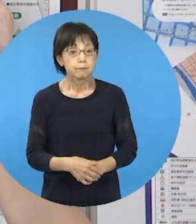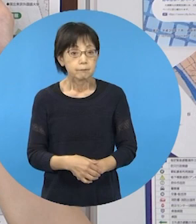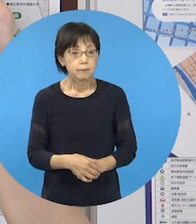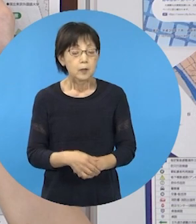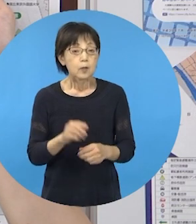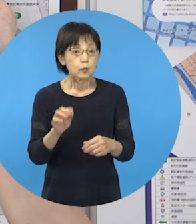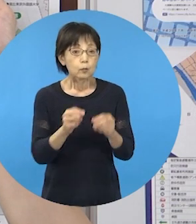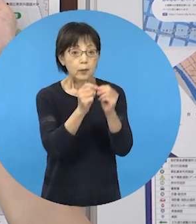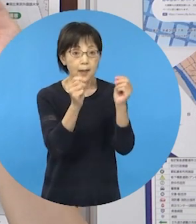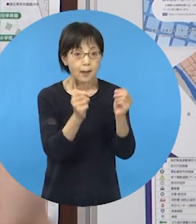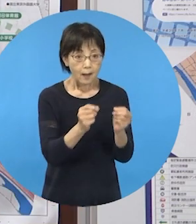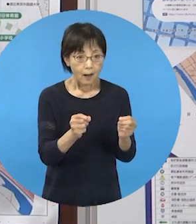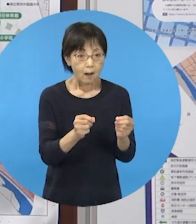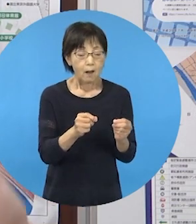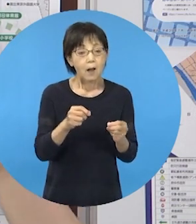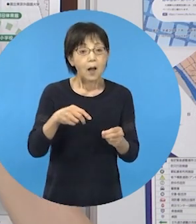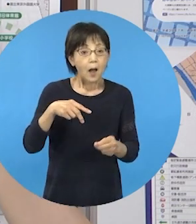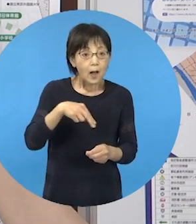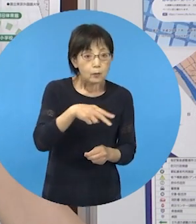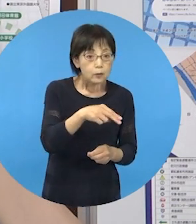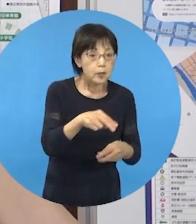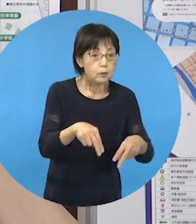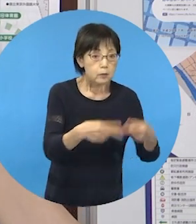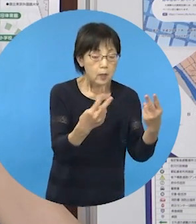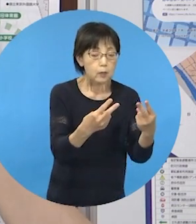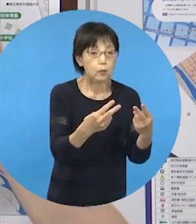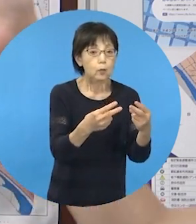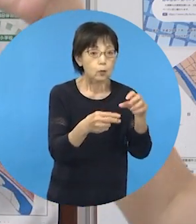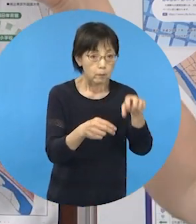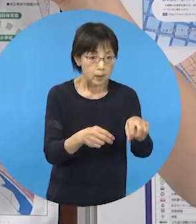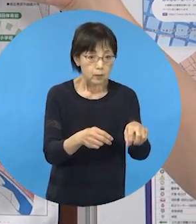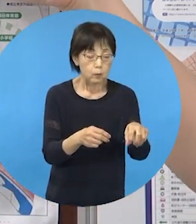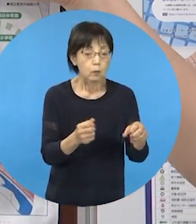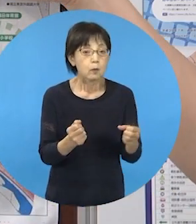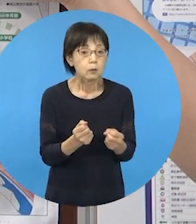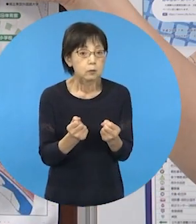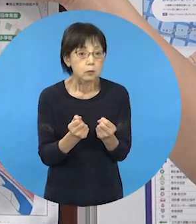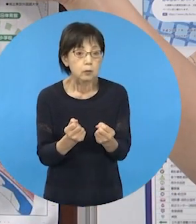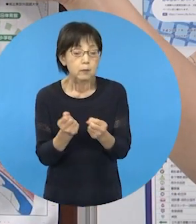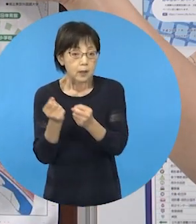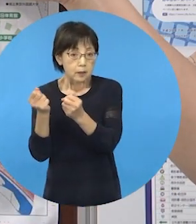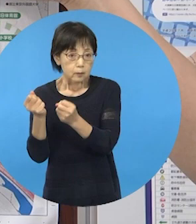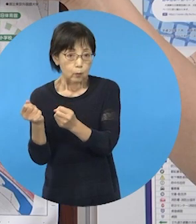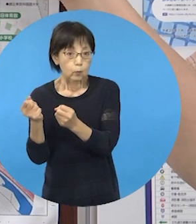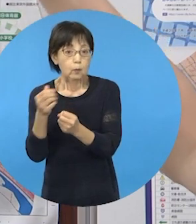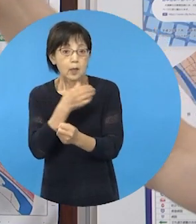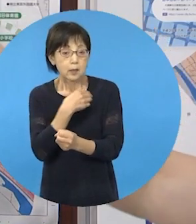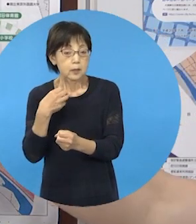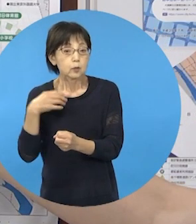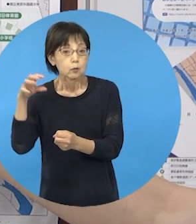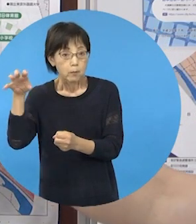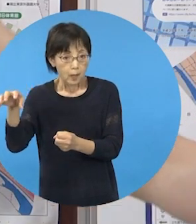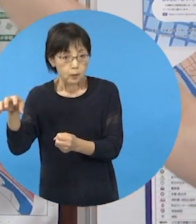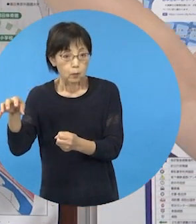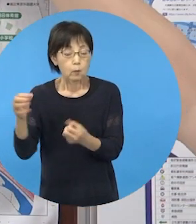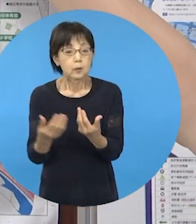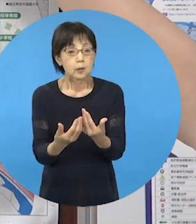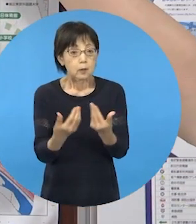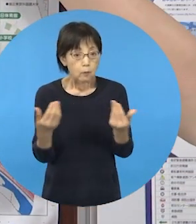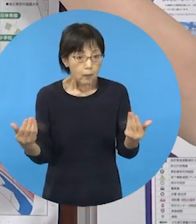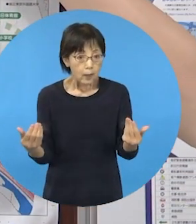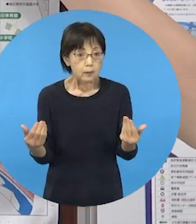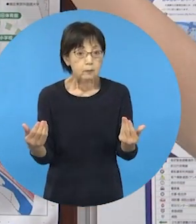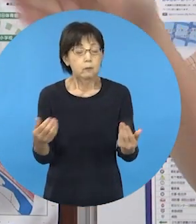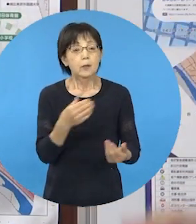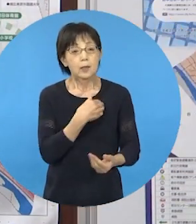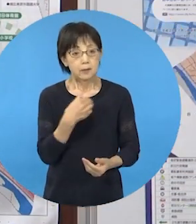これにより徒歩による避難者と車で避難する方の避難先を大きく分けることができます。